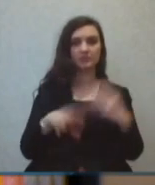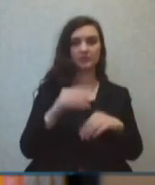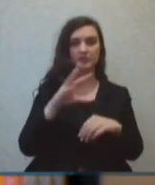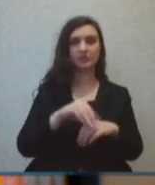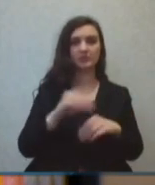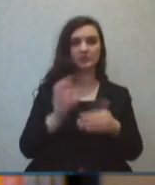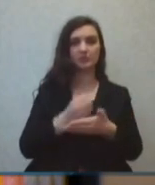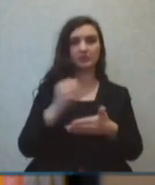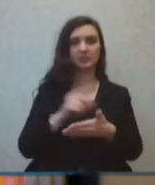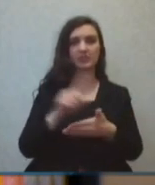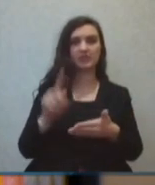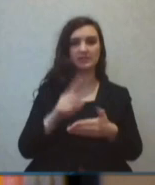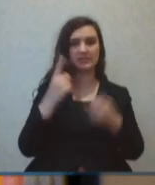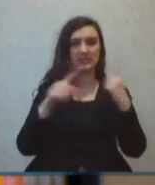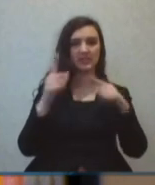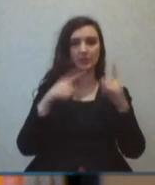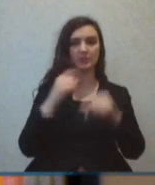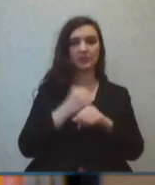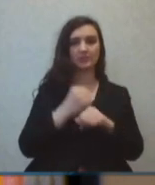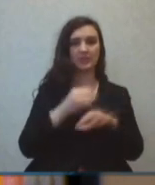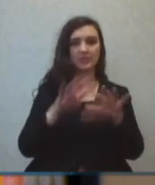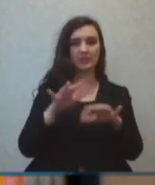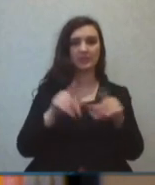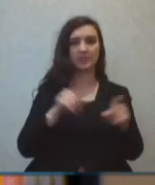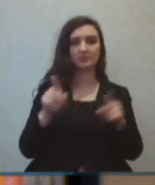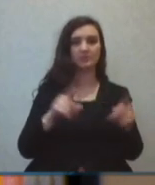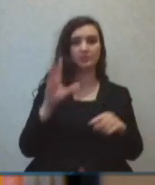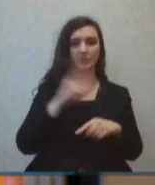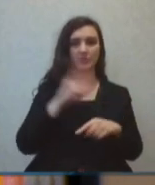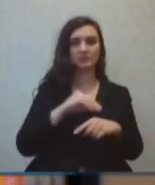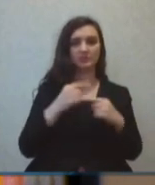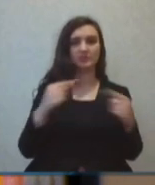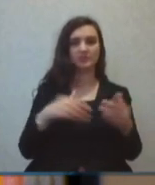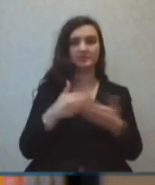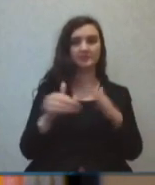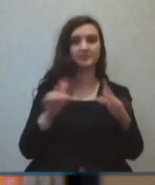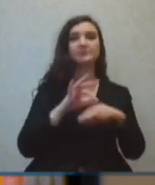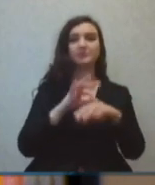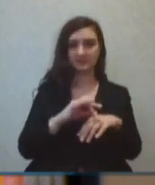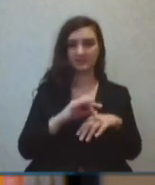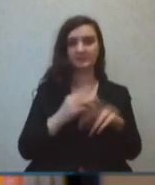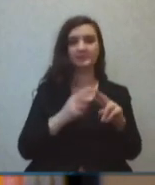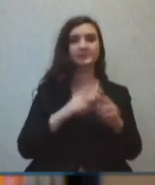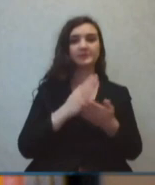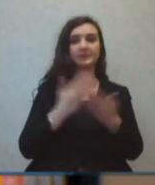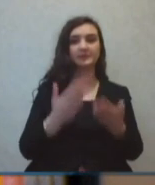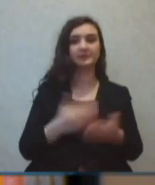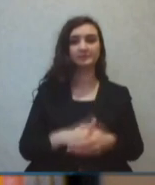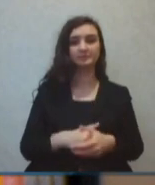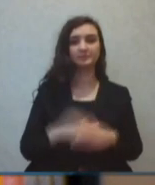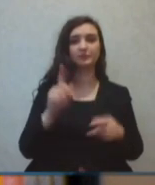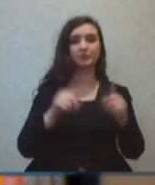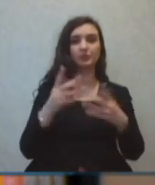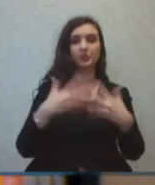კი იპოვონ რაღაც კრეატიულად ადგილები, რომელშიც სხვადასხვა აქტივობებს ჩაატარებენ. აი ეს არის, იცით,